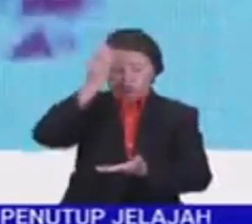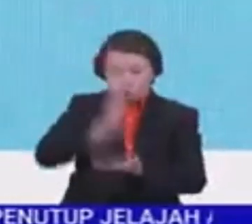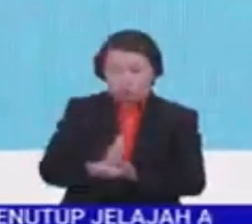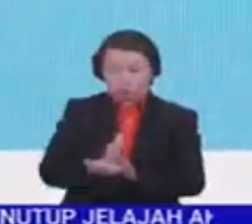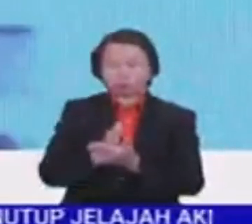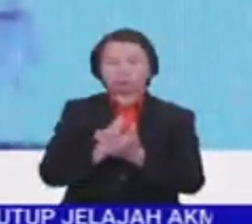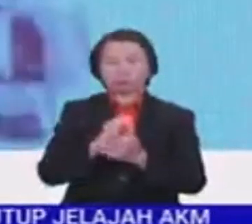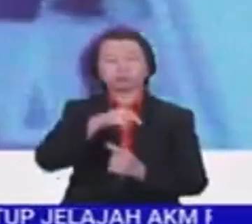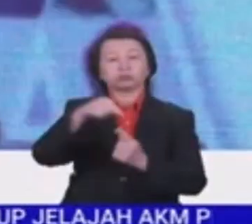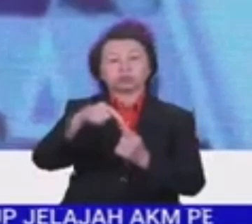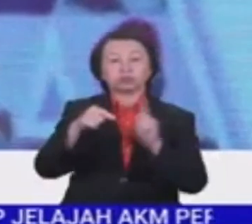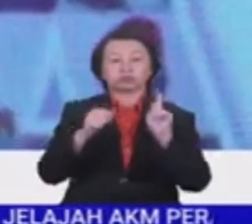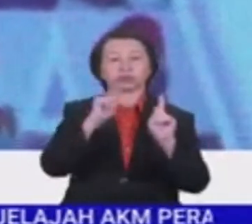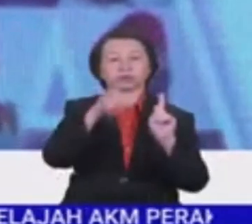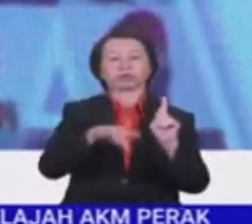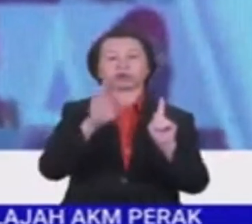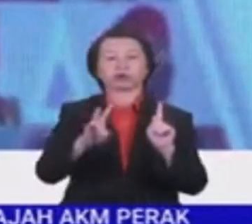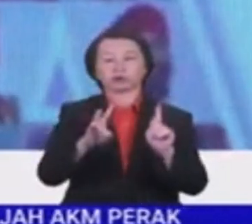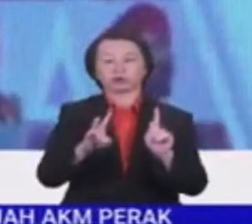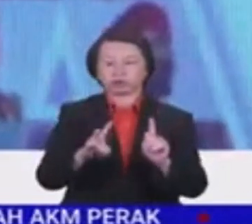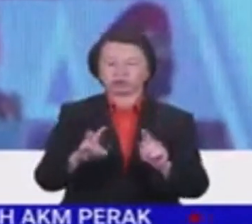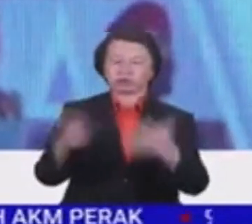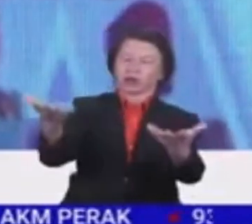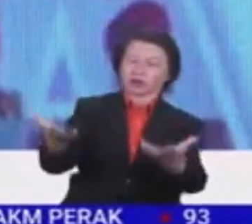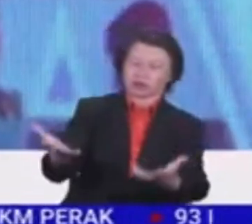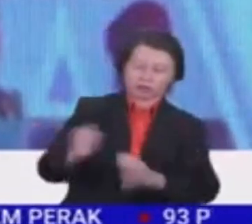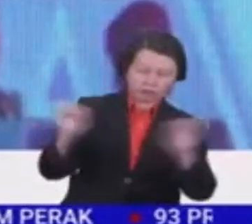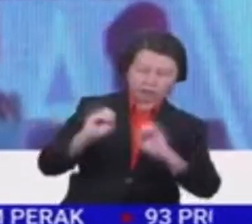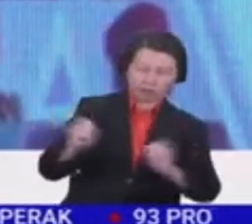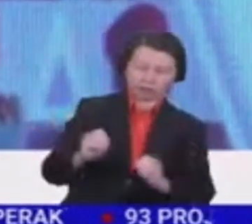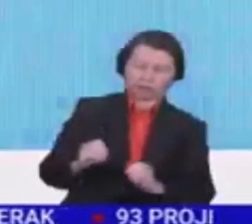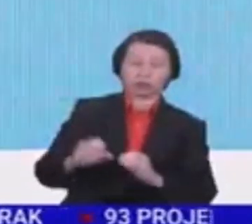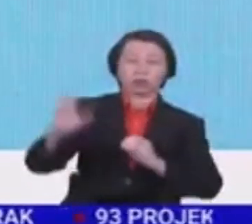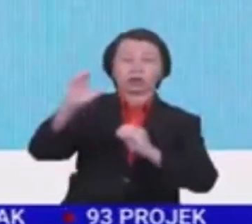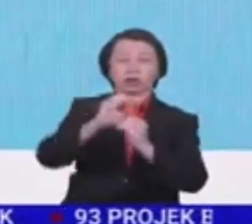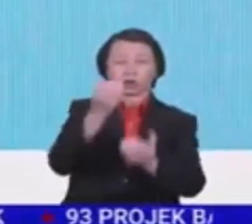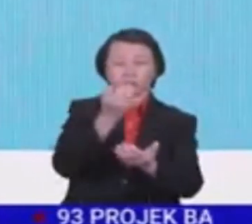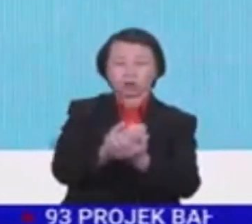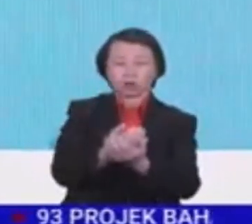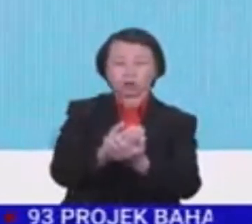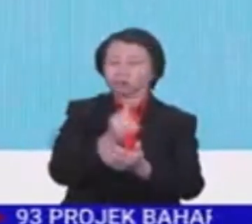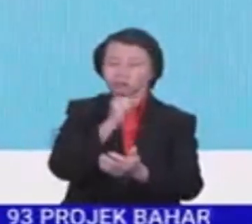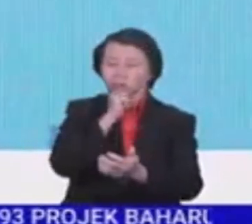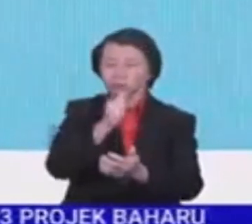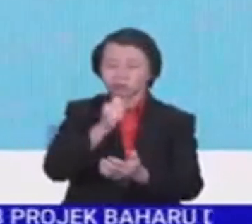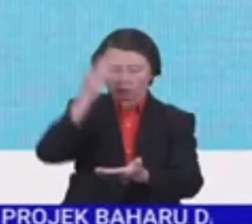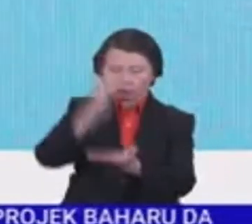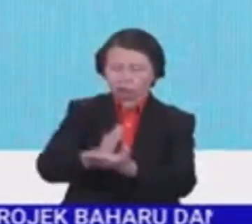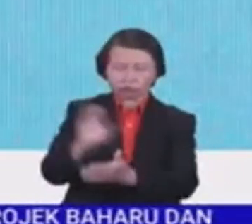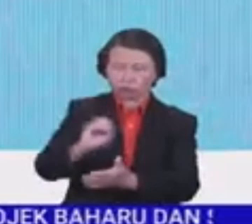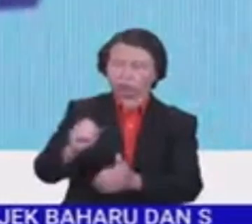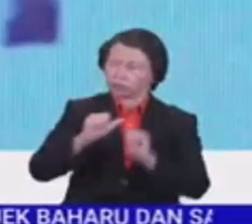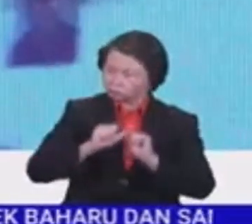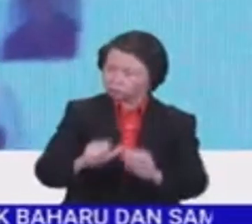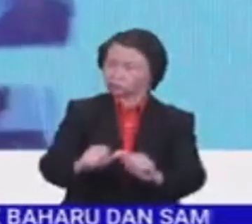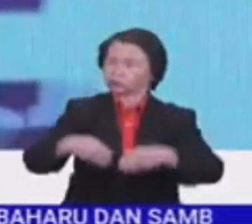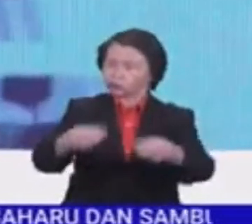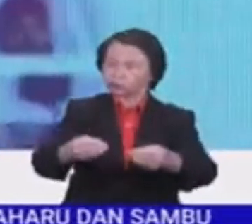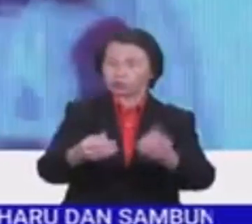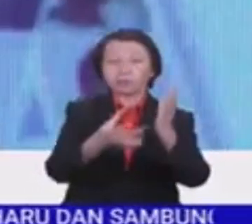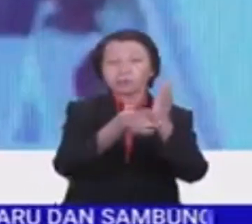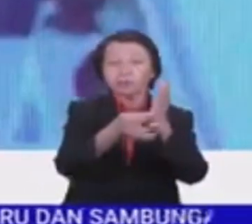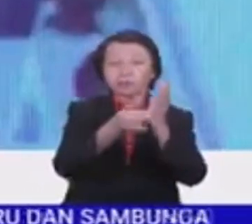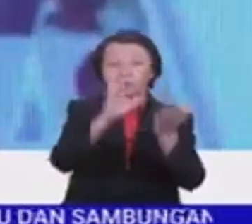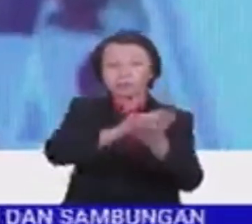Julai. Subsidi apa yang ditamatkan? Subsidi terus kekal. Subsidi minyak masak, kita